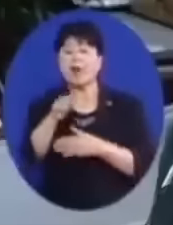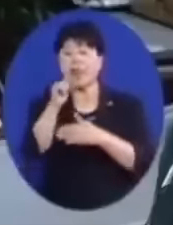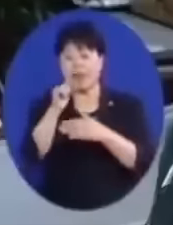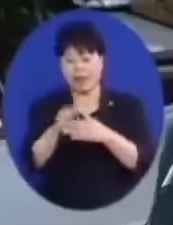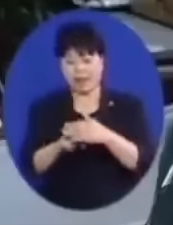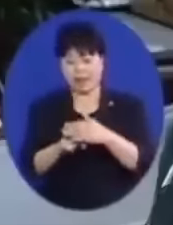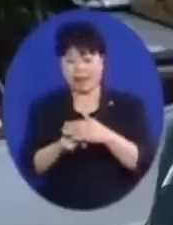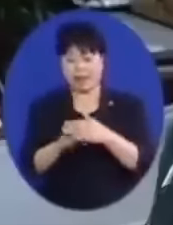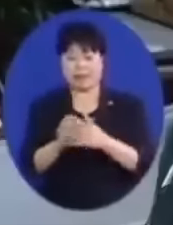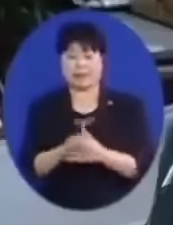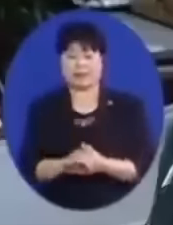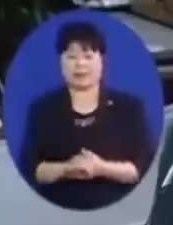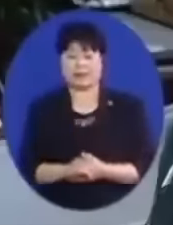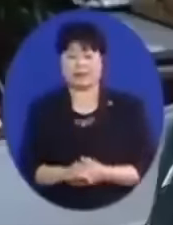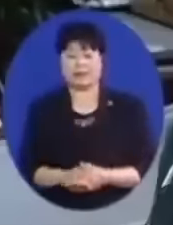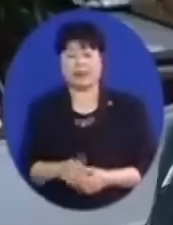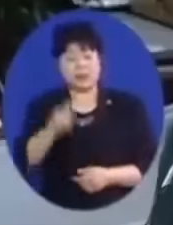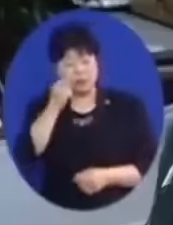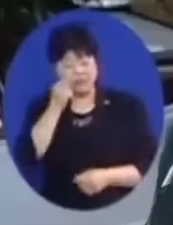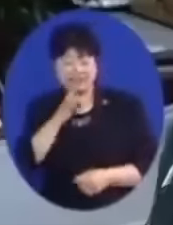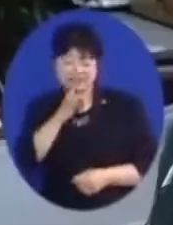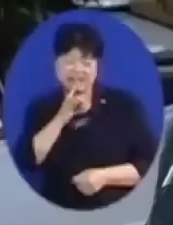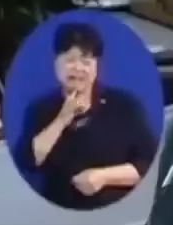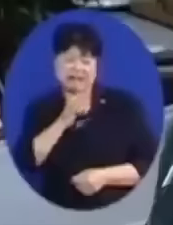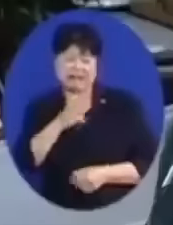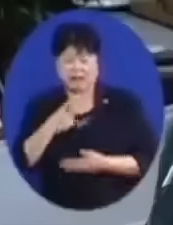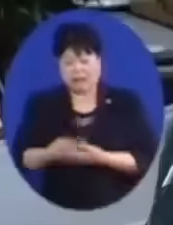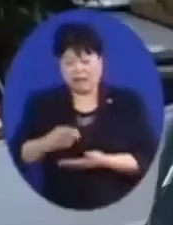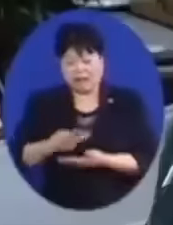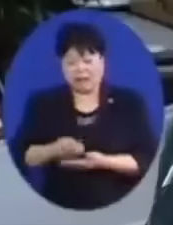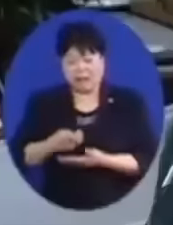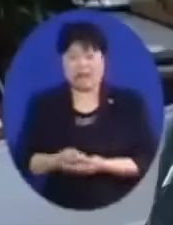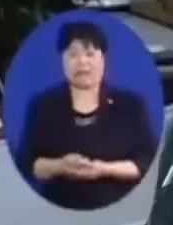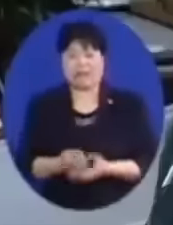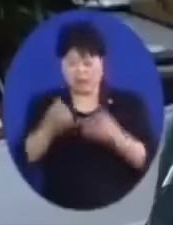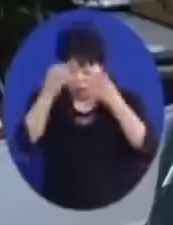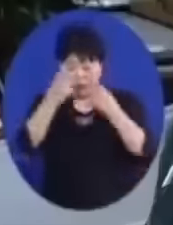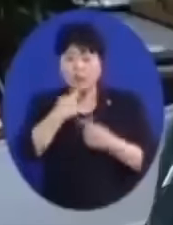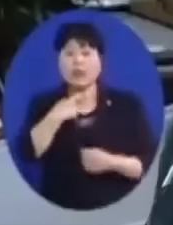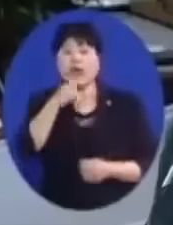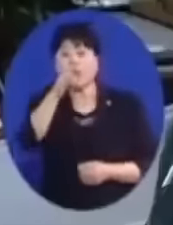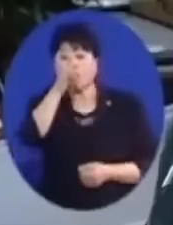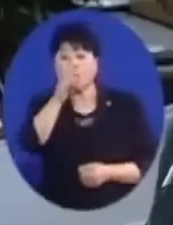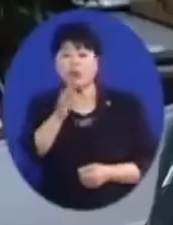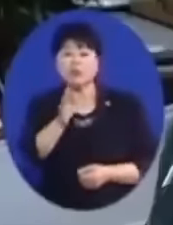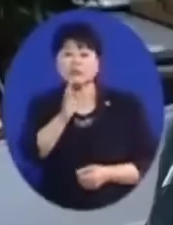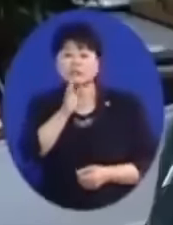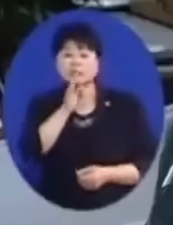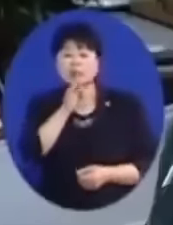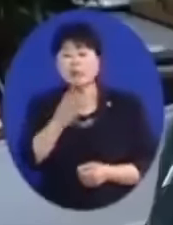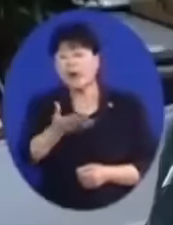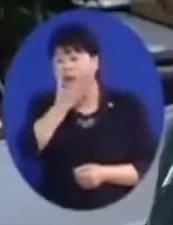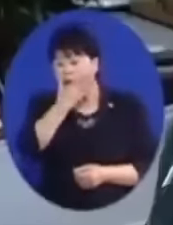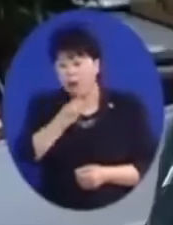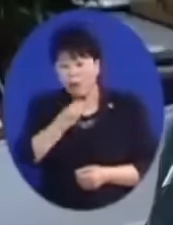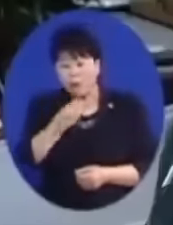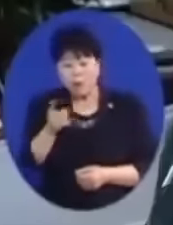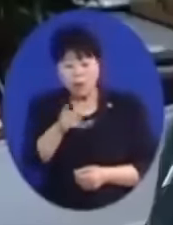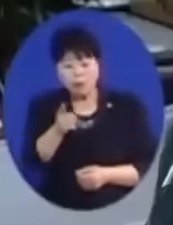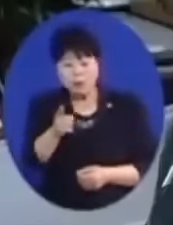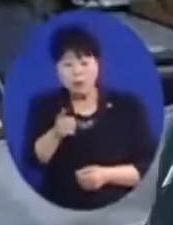마음속에 열등의 식과 좌절감으로 몸부림을 치고 고통을 당하기 때문에 진정한 행복이